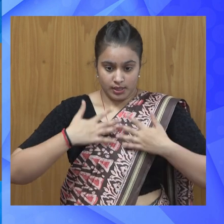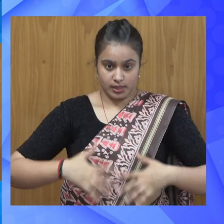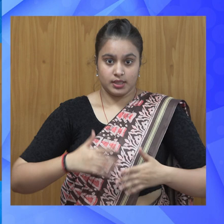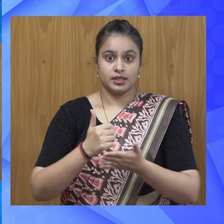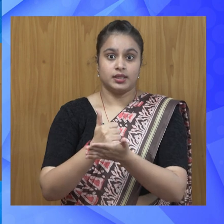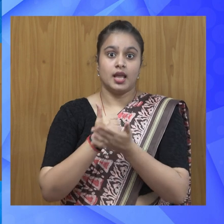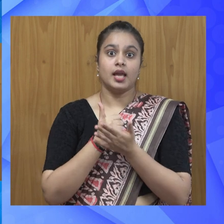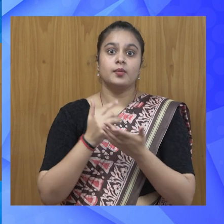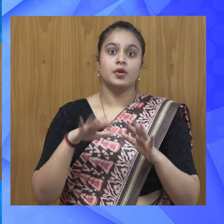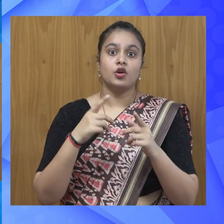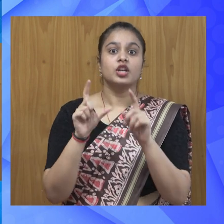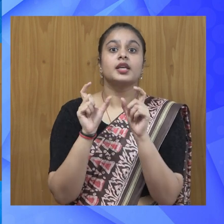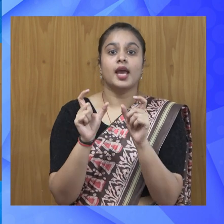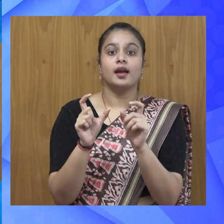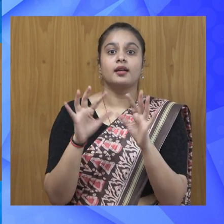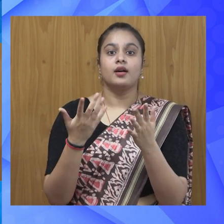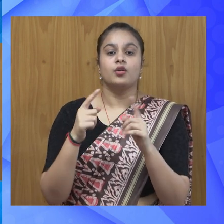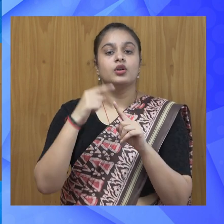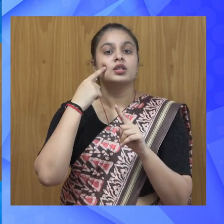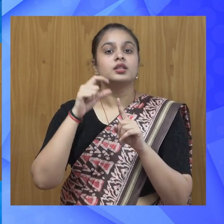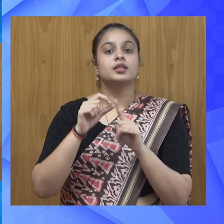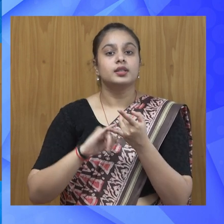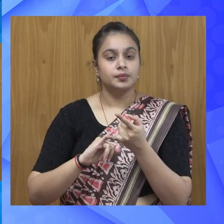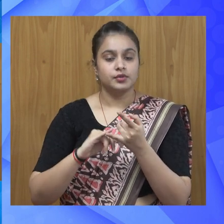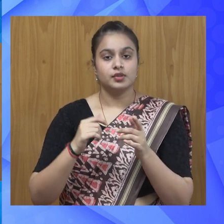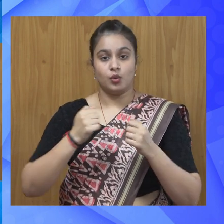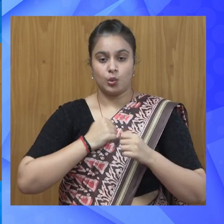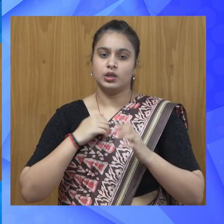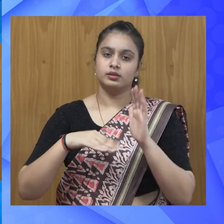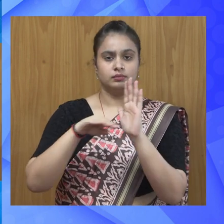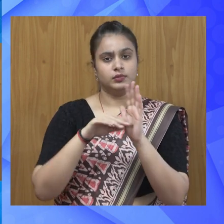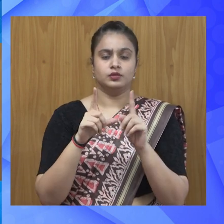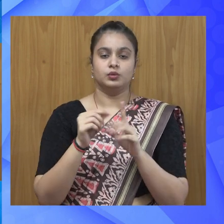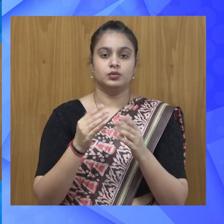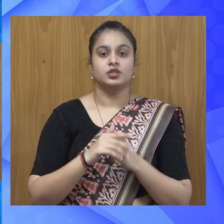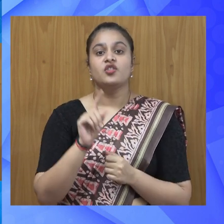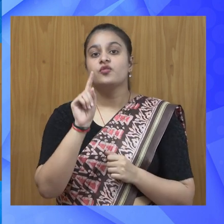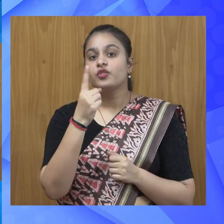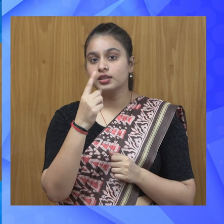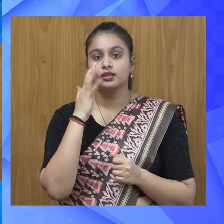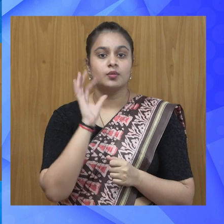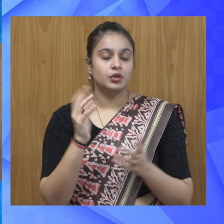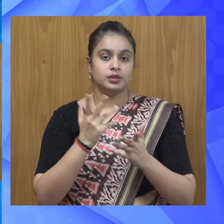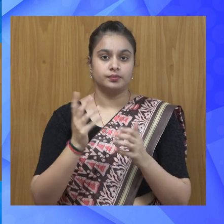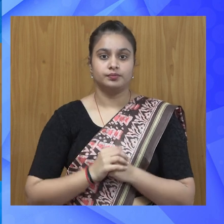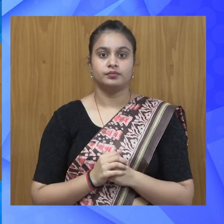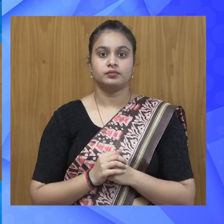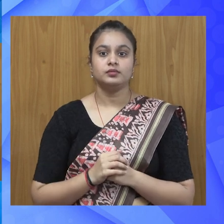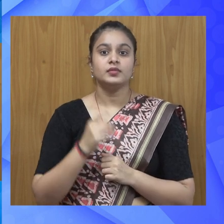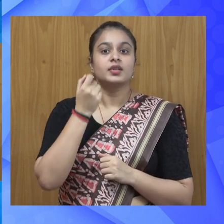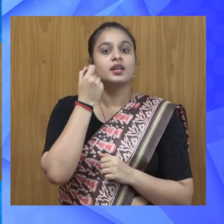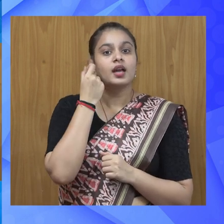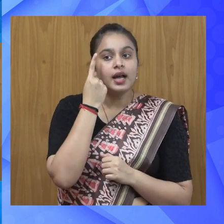है, कैसे आप अपना टिप्स है जो आप अपना ध्यान रख सकते हैं अपने लेवल पे। सबसे पहले इम्पोर्टेंट है कि पहले आप समझिए